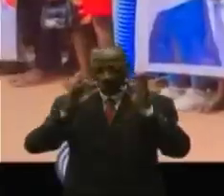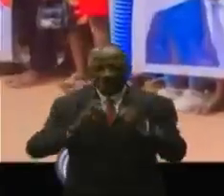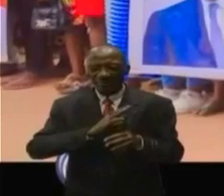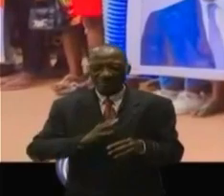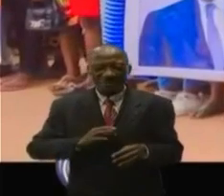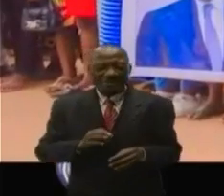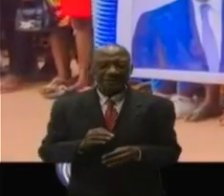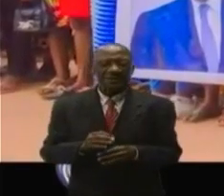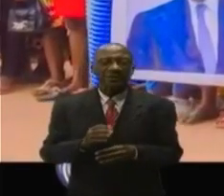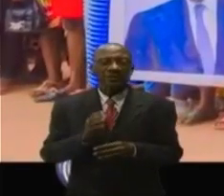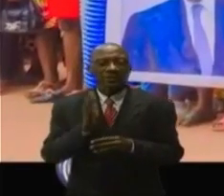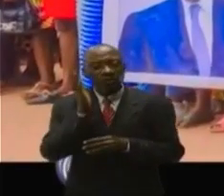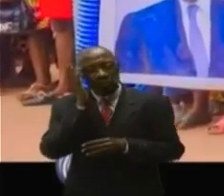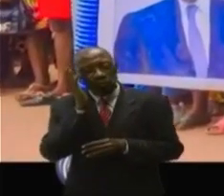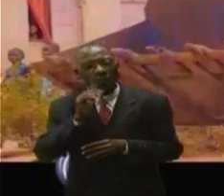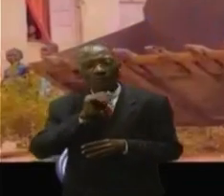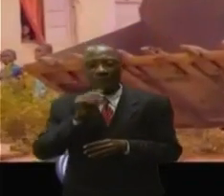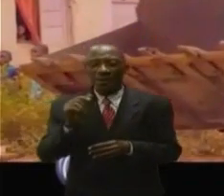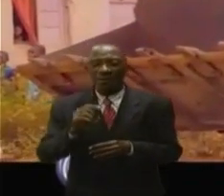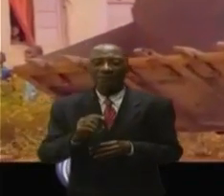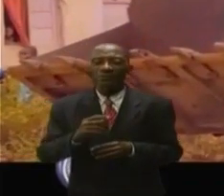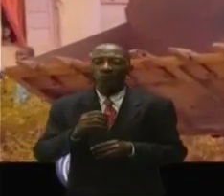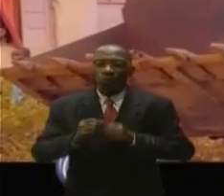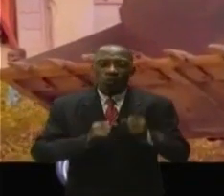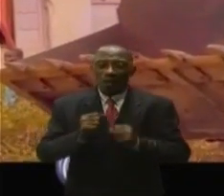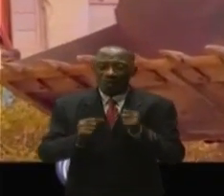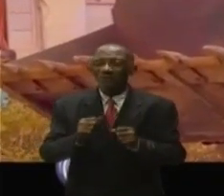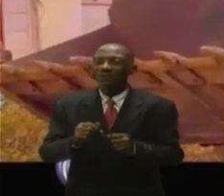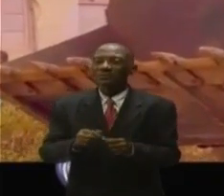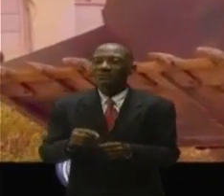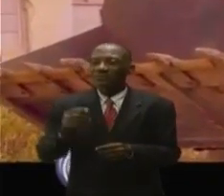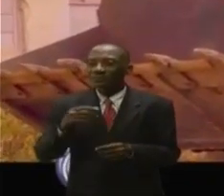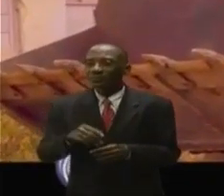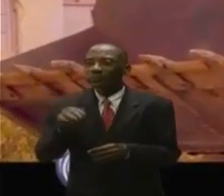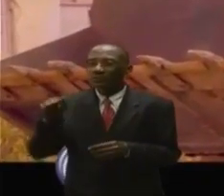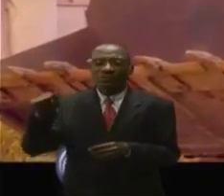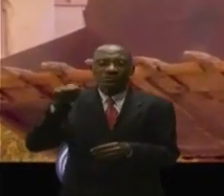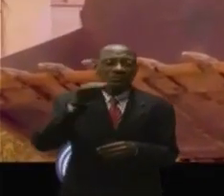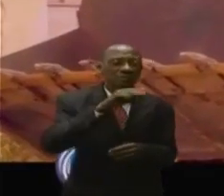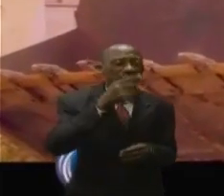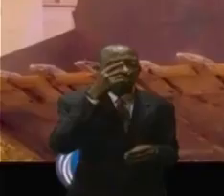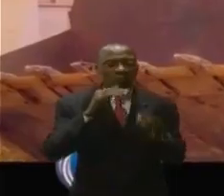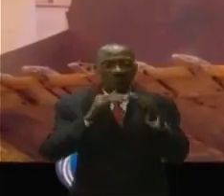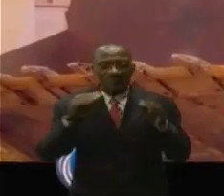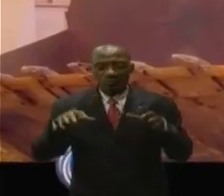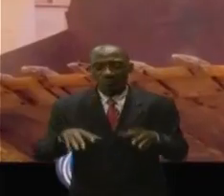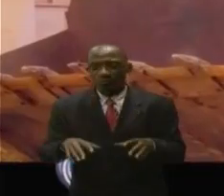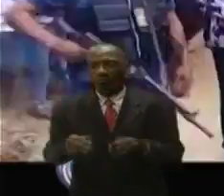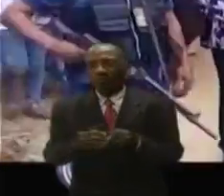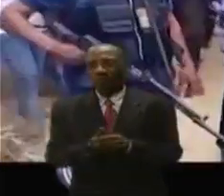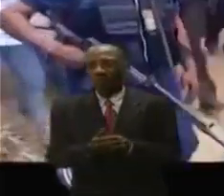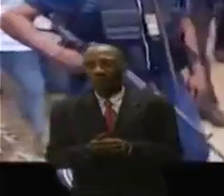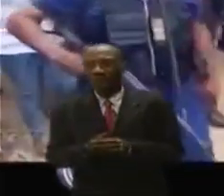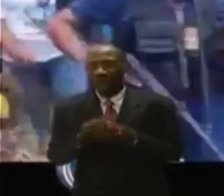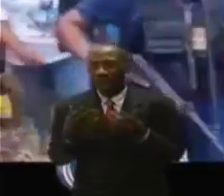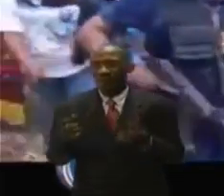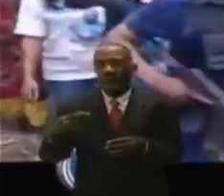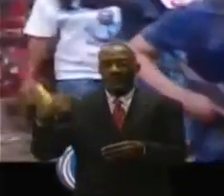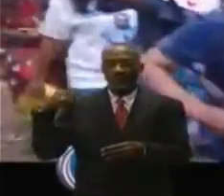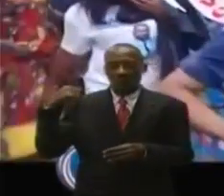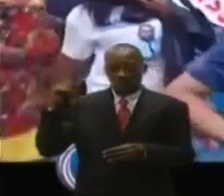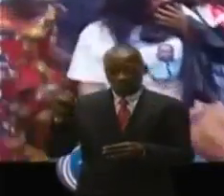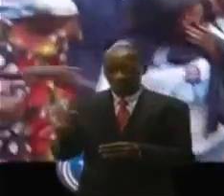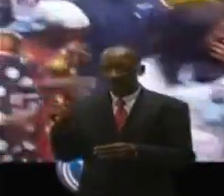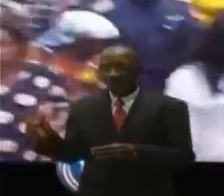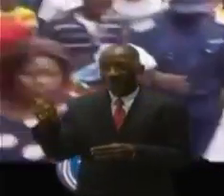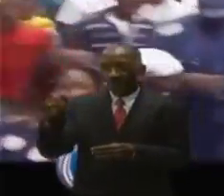S'en est suivi la présentation de cet engin de génie civil Pimpa 9, une pelle mécanique acquise sur fond propre, dont de l'honorable Grâce